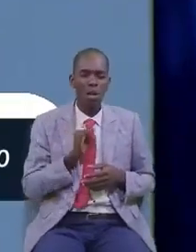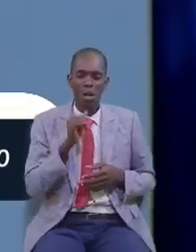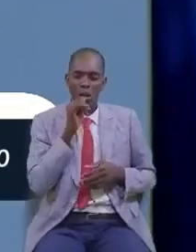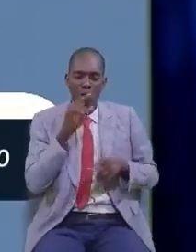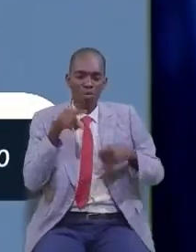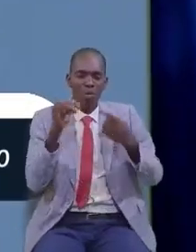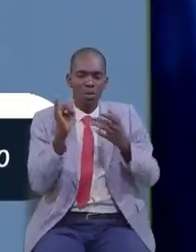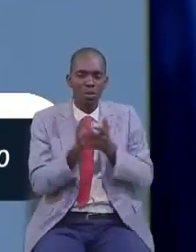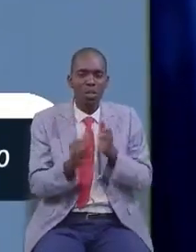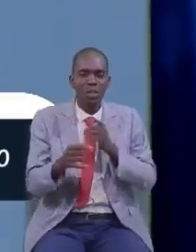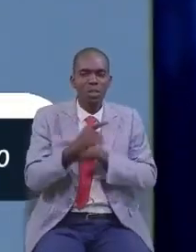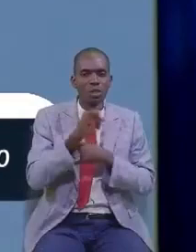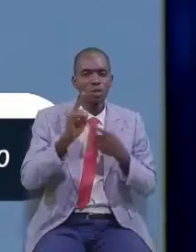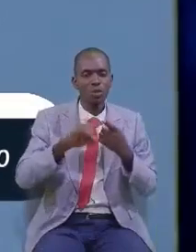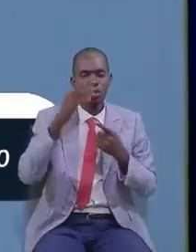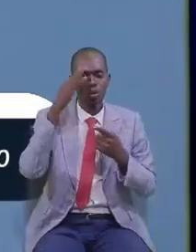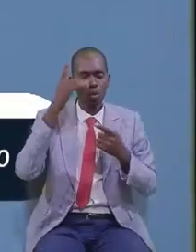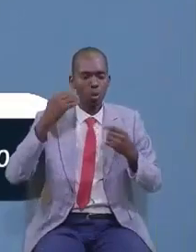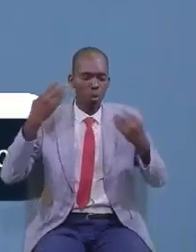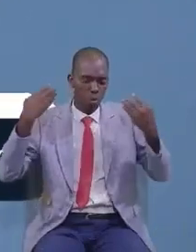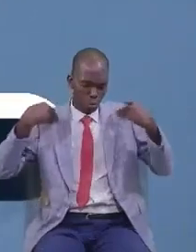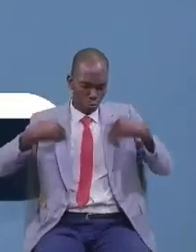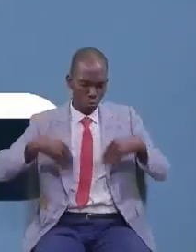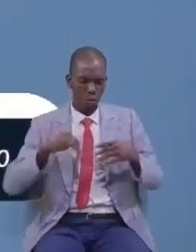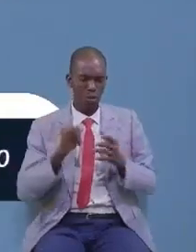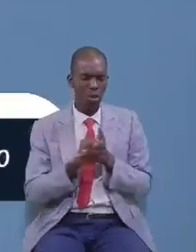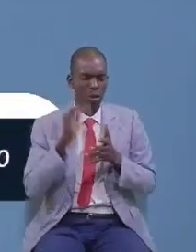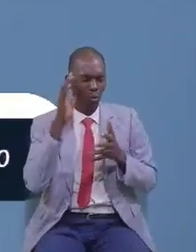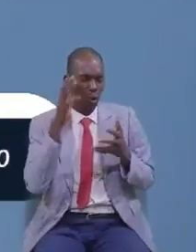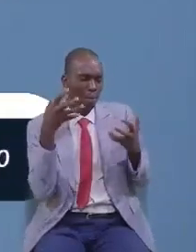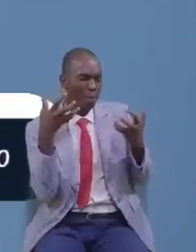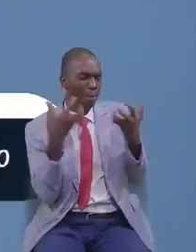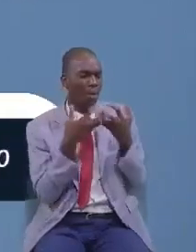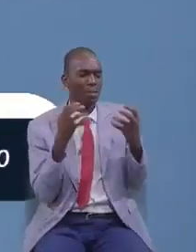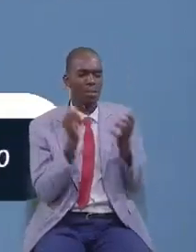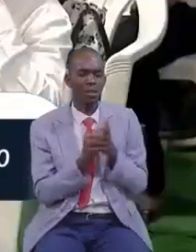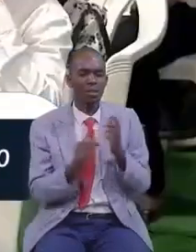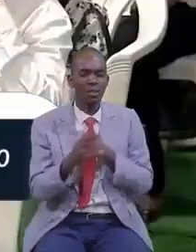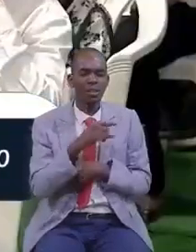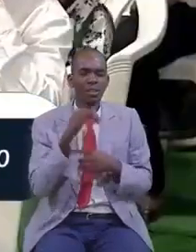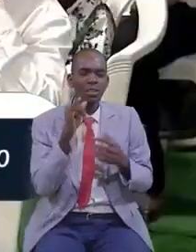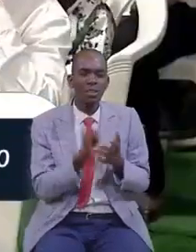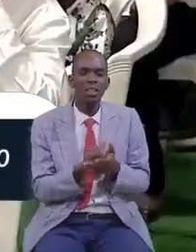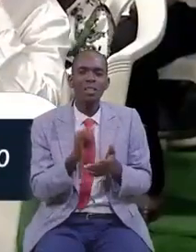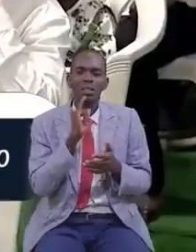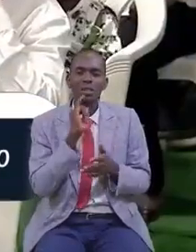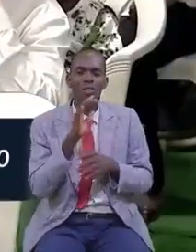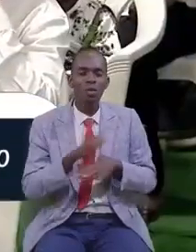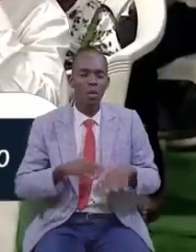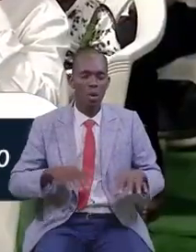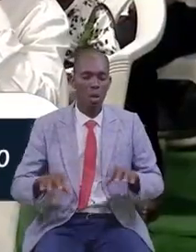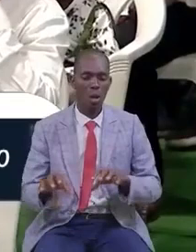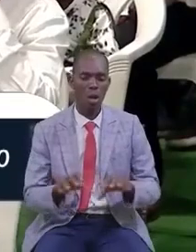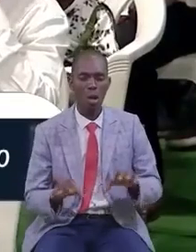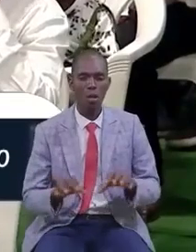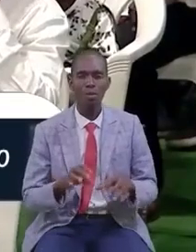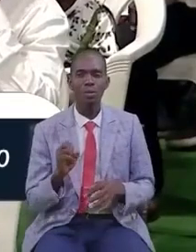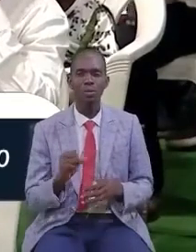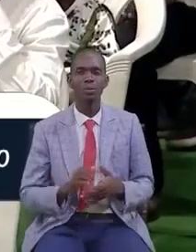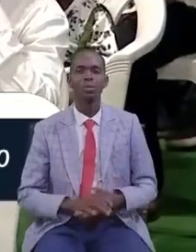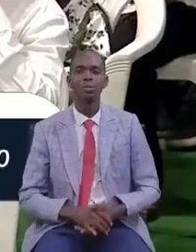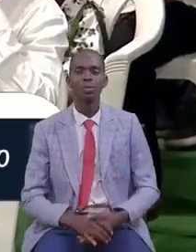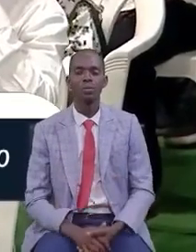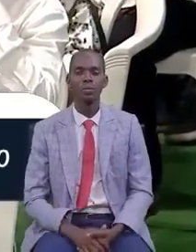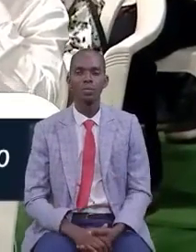the dressing that will match what I want to do that day. It's action. ఆ రోజున నేను ఎక్కడికి వెళ్తున్నానో, ఏమి చేయడానికి వెళ్తున్నానో